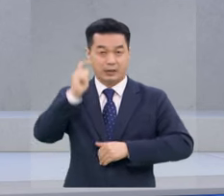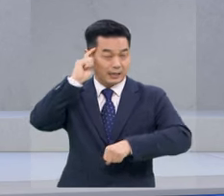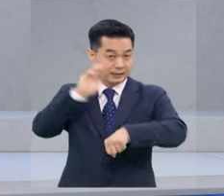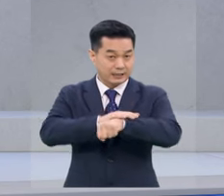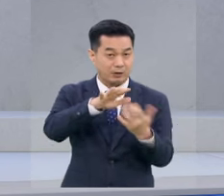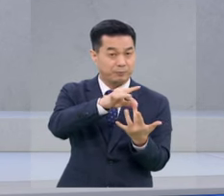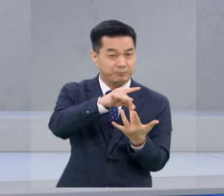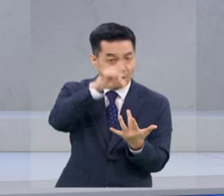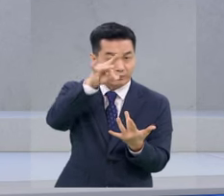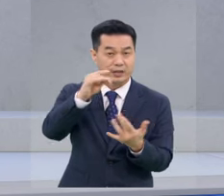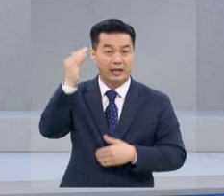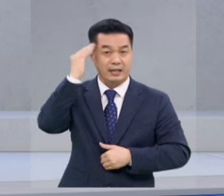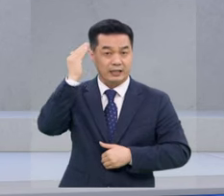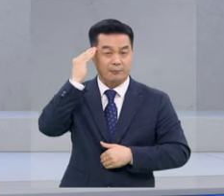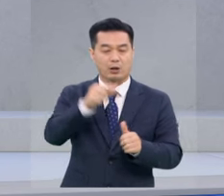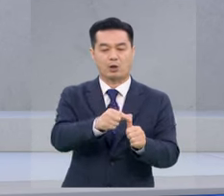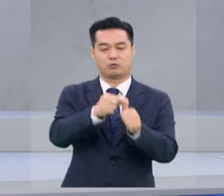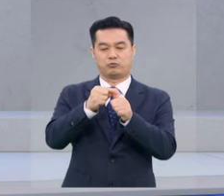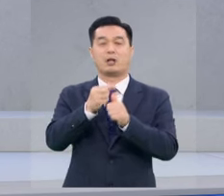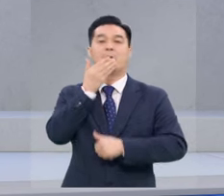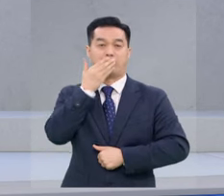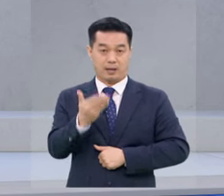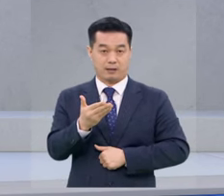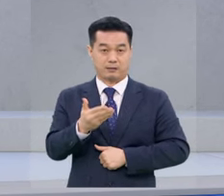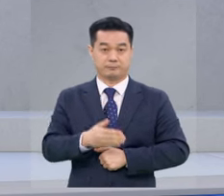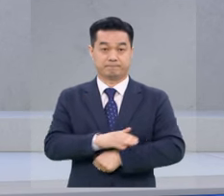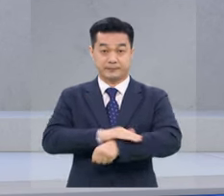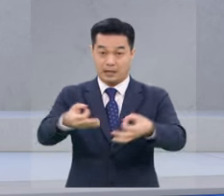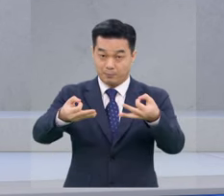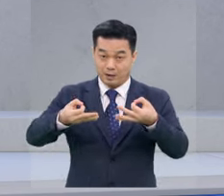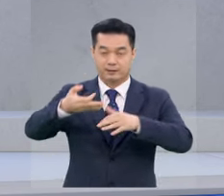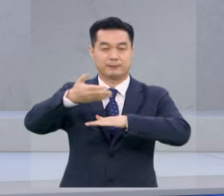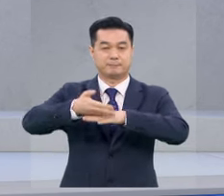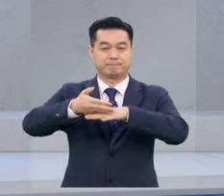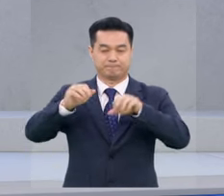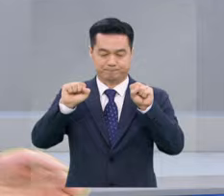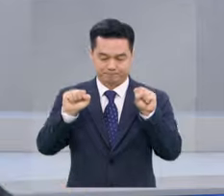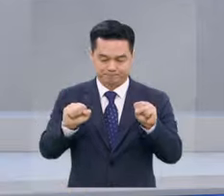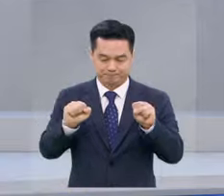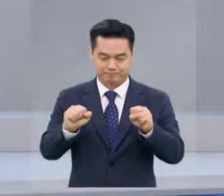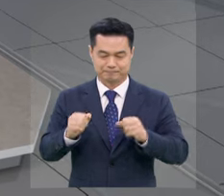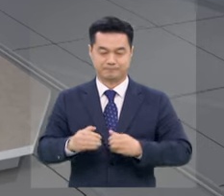판단은 대한민국을 구해낼 것입니다 주셔서